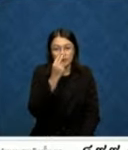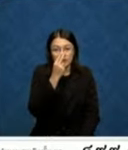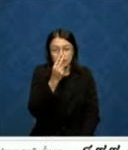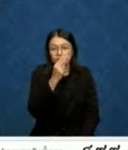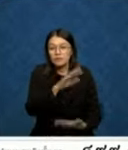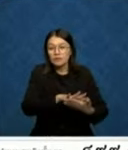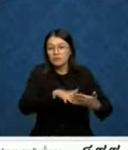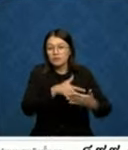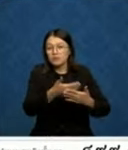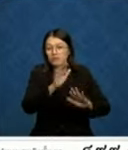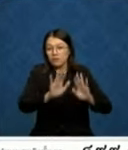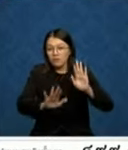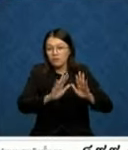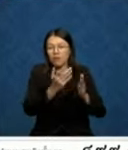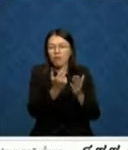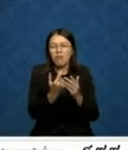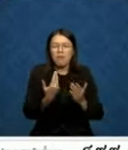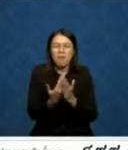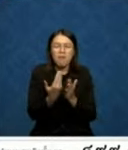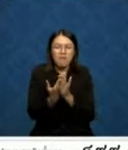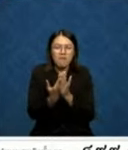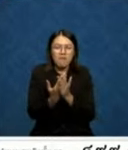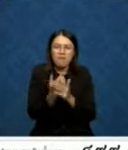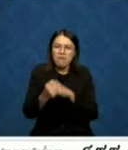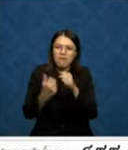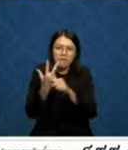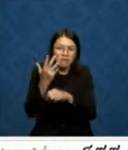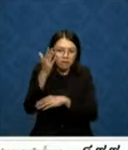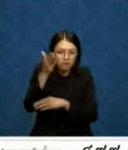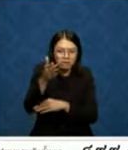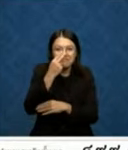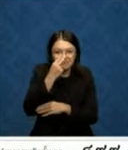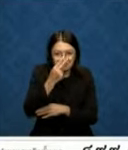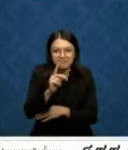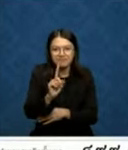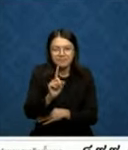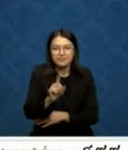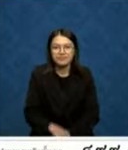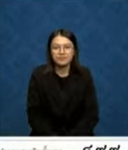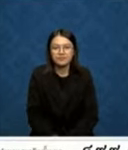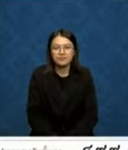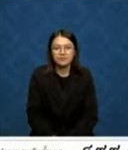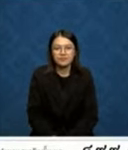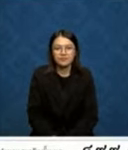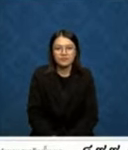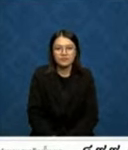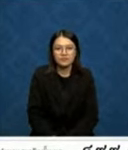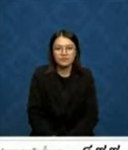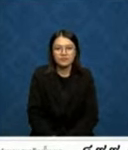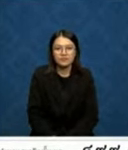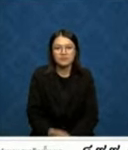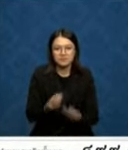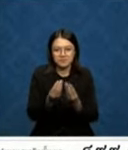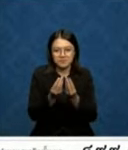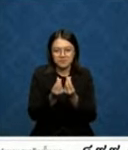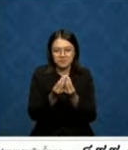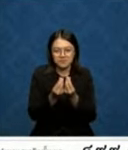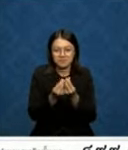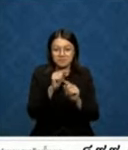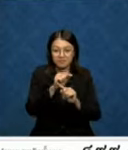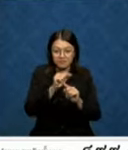แผนประมาณการทางด้านการคลัง3ปีข้างหน้าท่านก็จะเห็นว่าตัวเลขอัตราส่ว